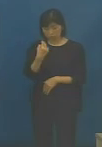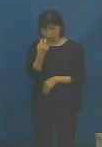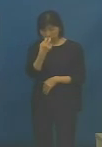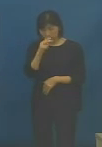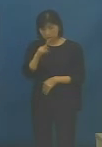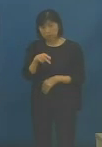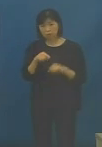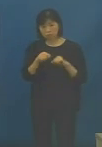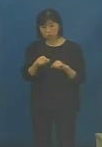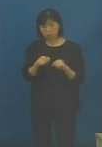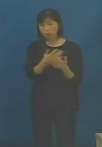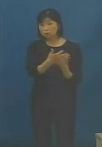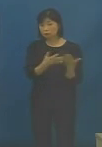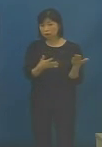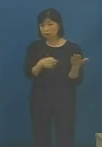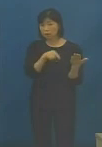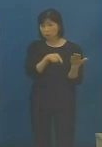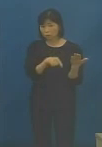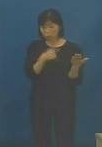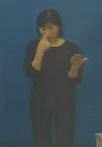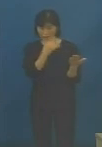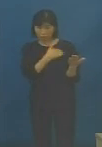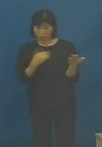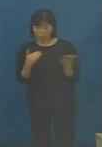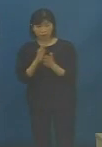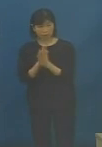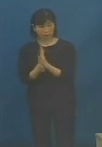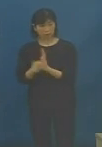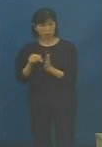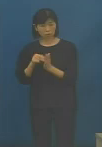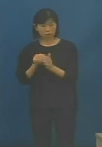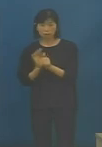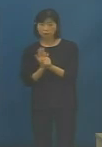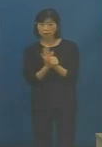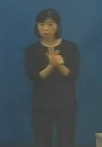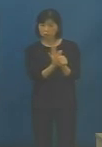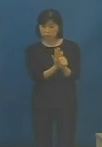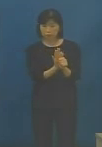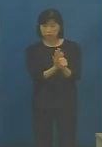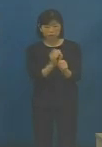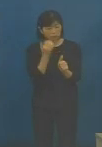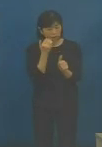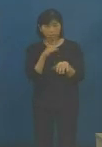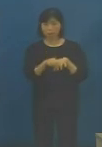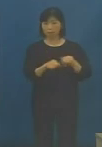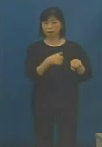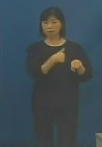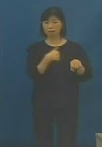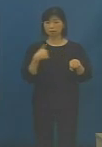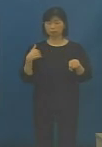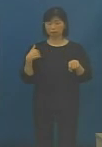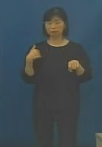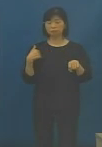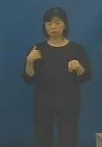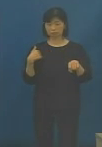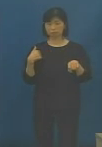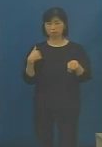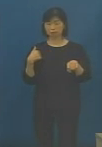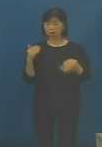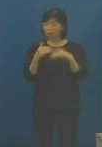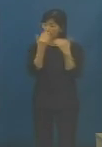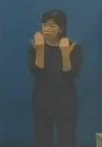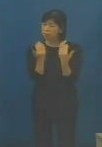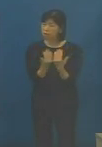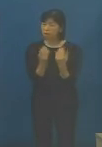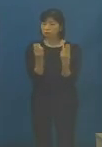県の方でも、サポート対象として把握ができます。ですからいわゆる全数把